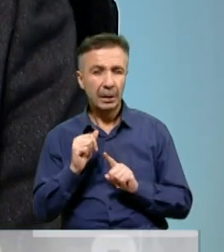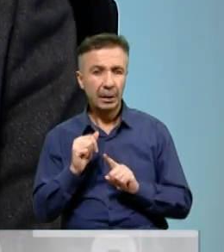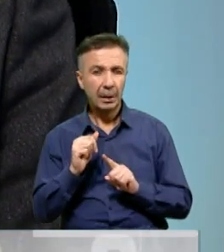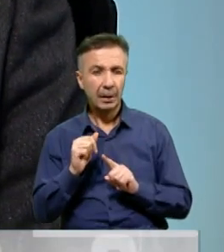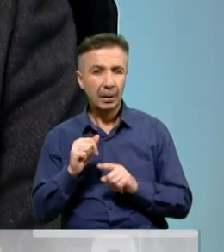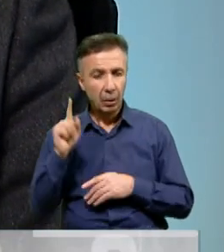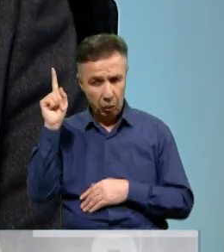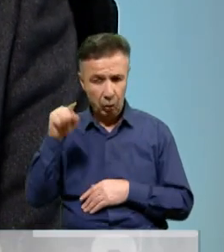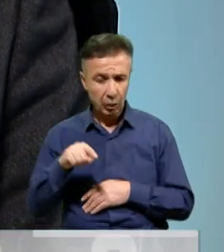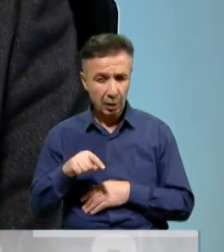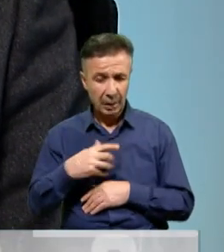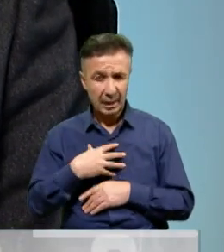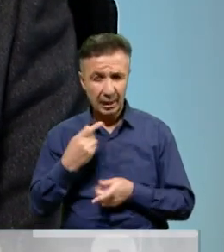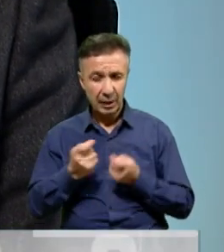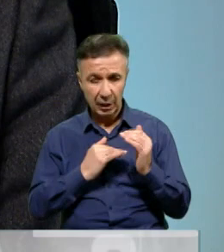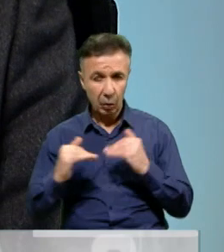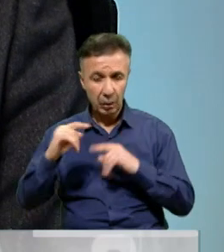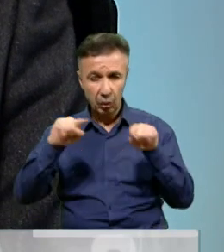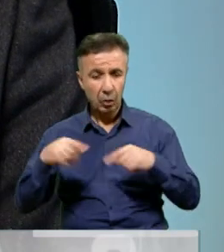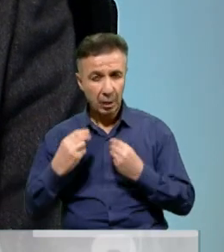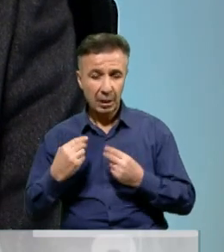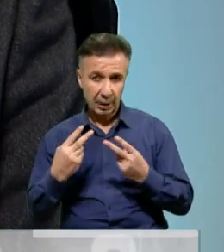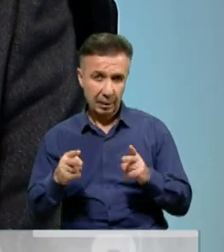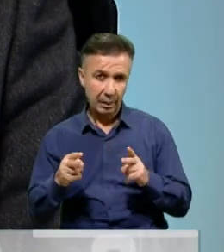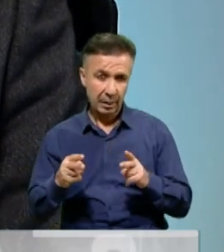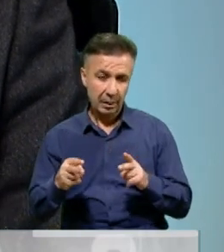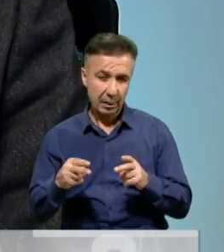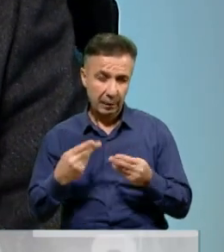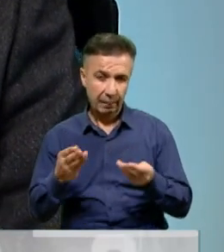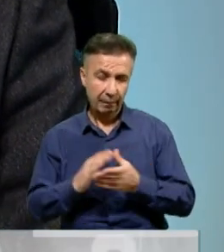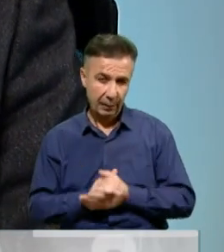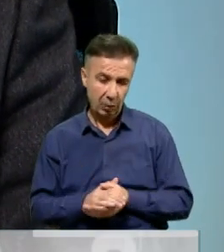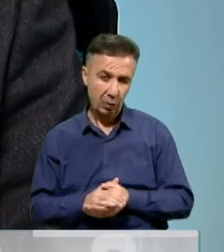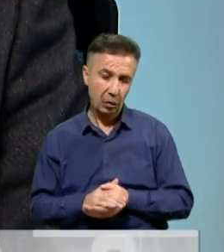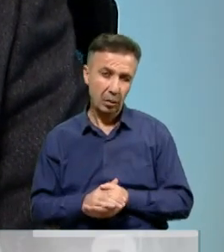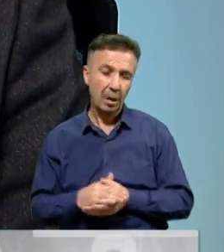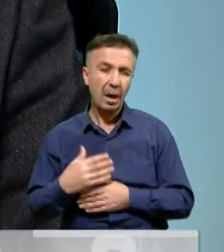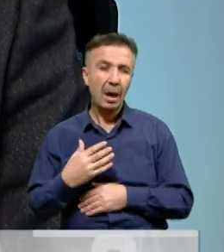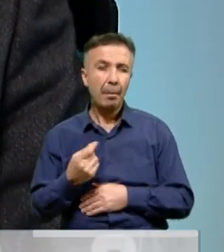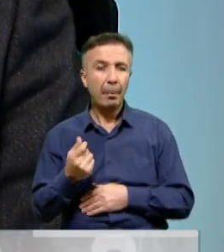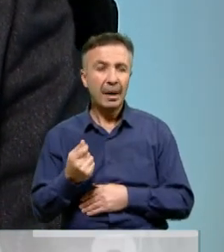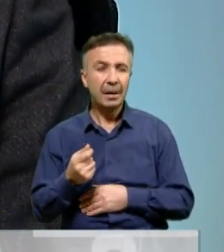olarak cevaz veriyoruz. Buradaki maksat nedir? Paranın değer kaybını engellemek,